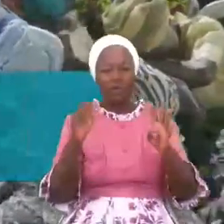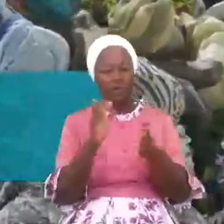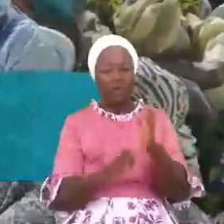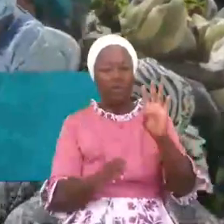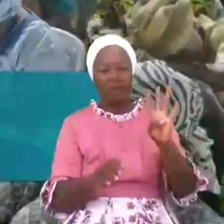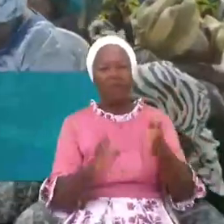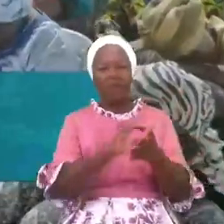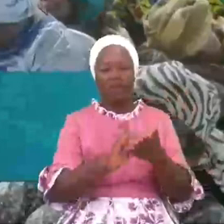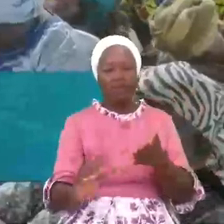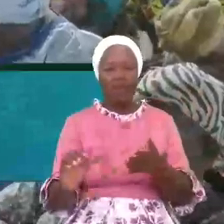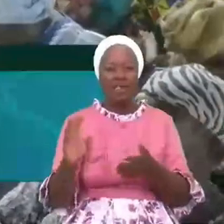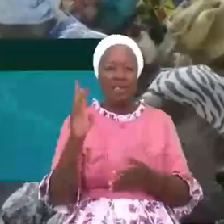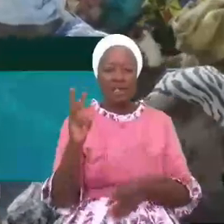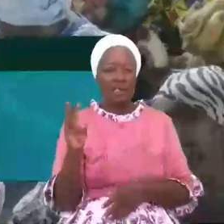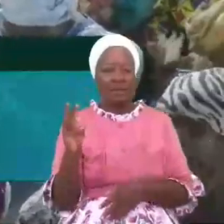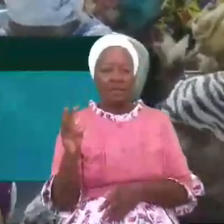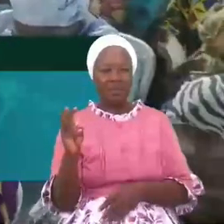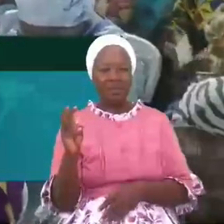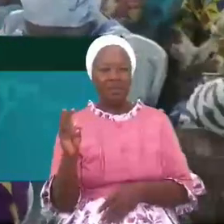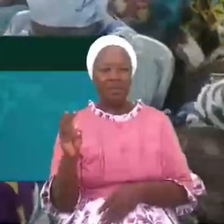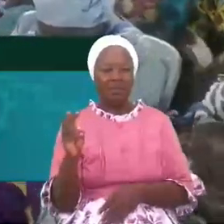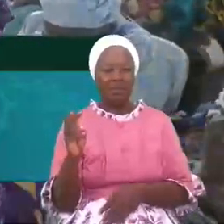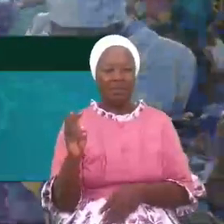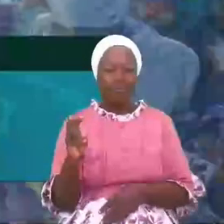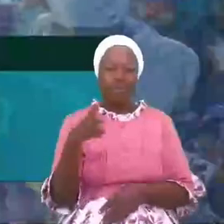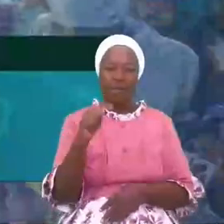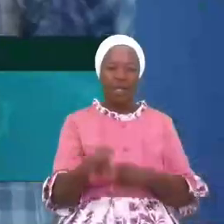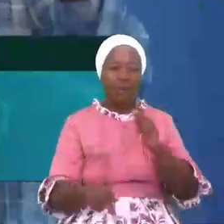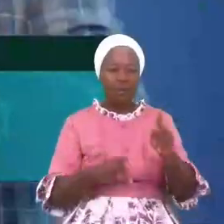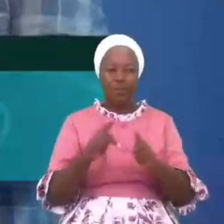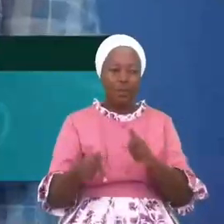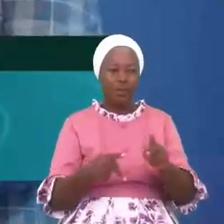4, verset 16.